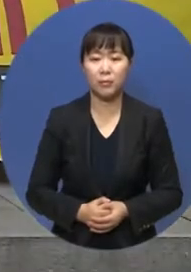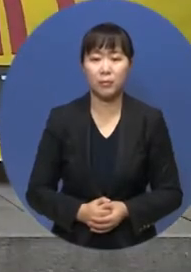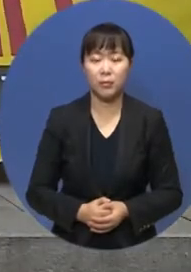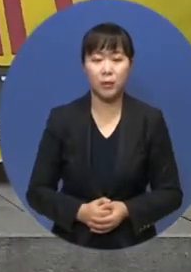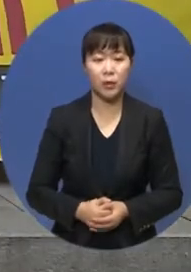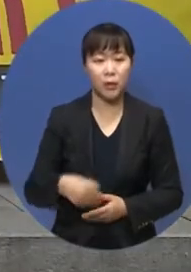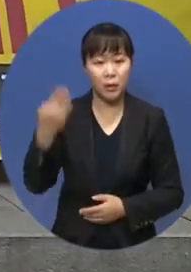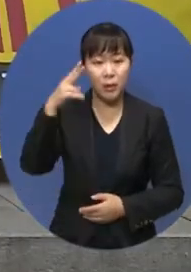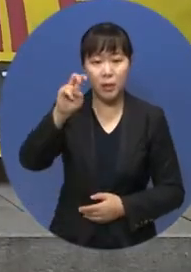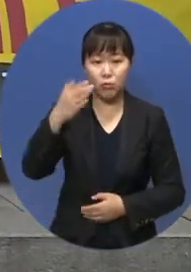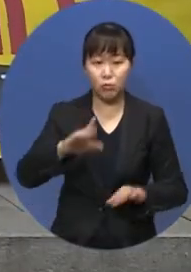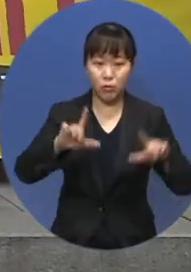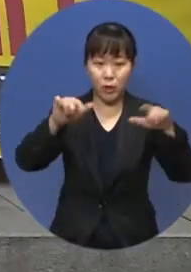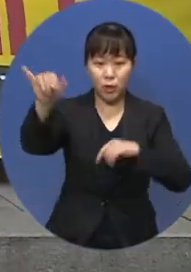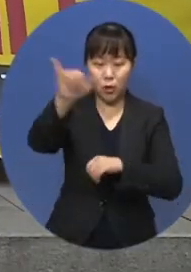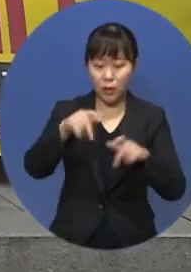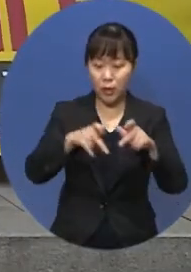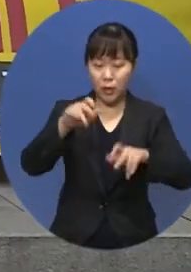지난달 29일